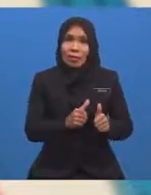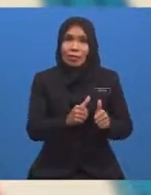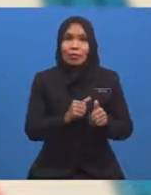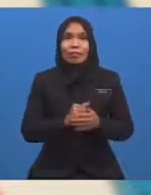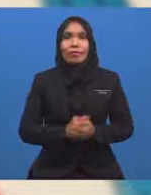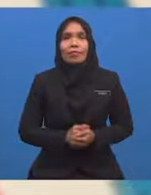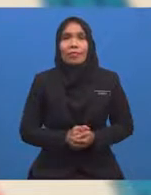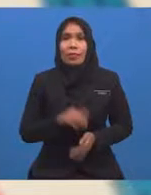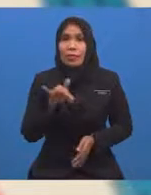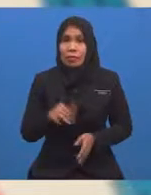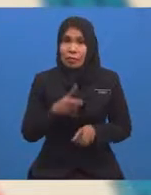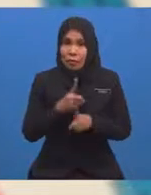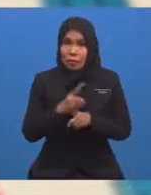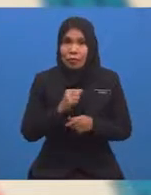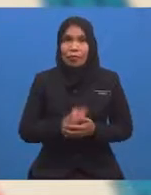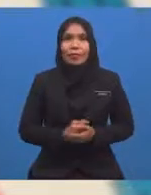betul